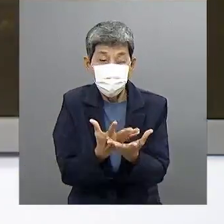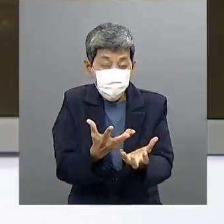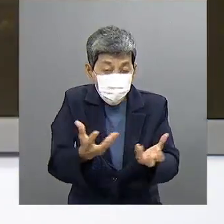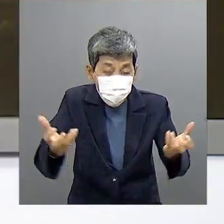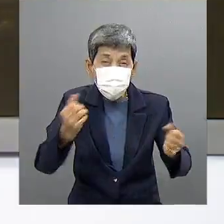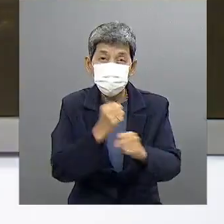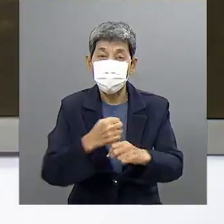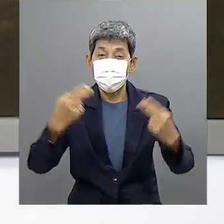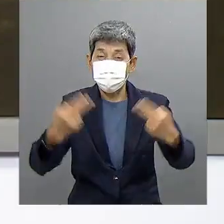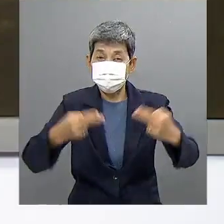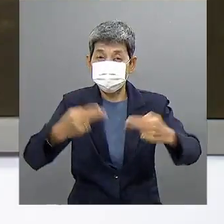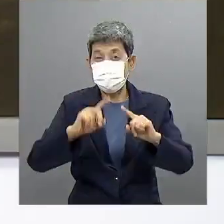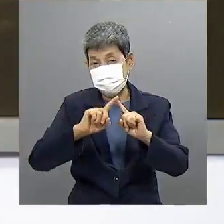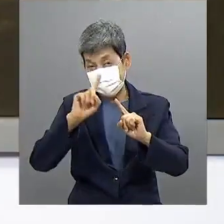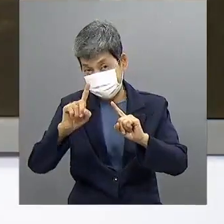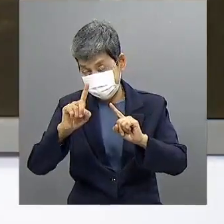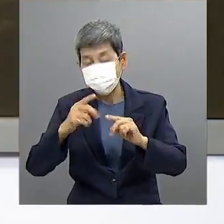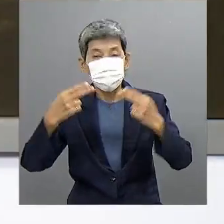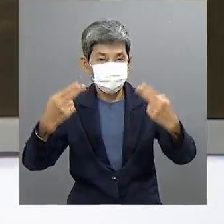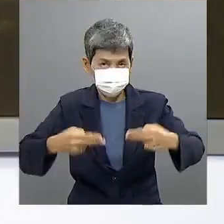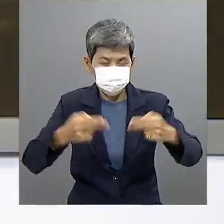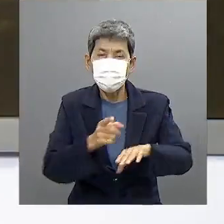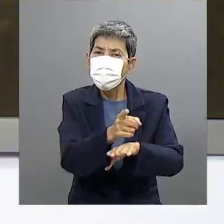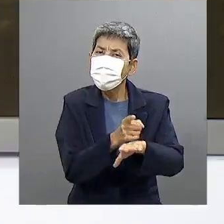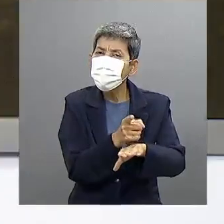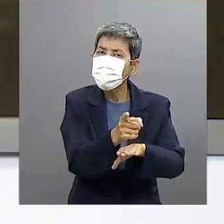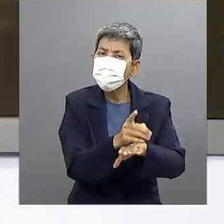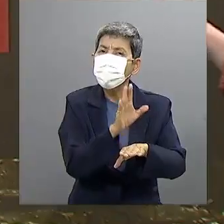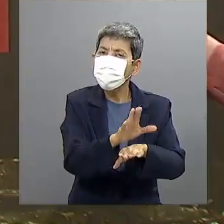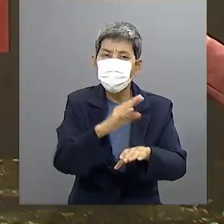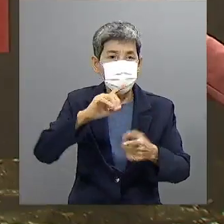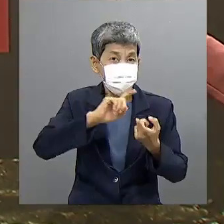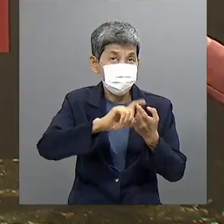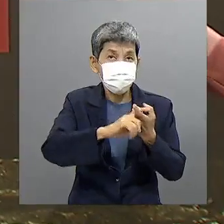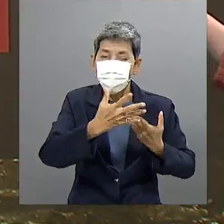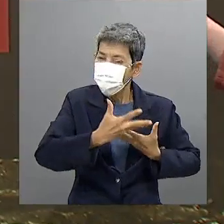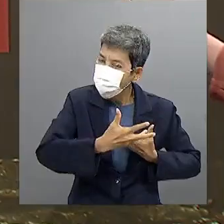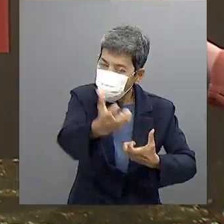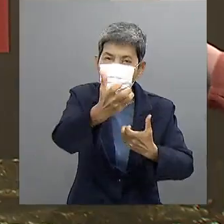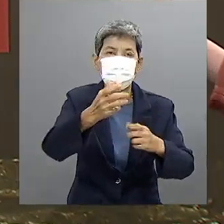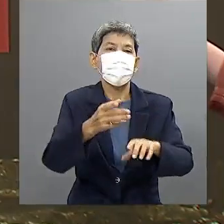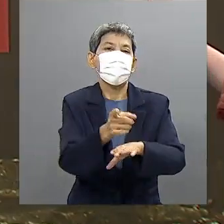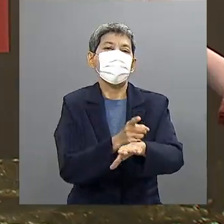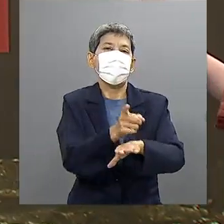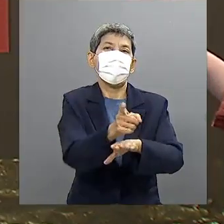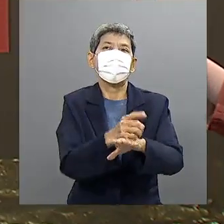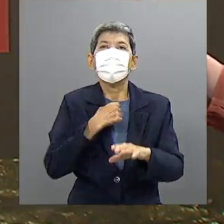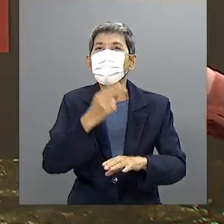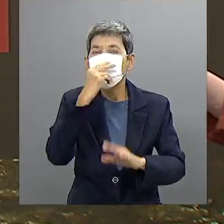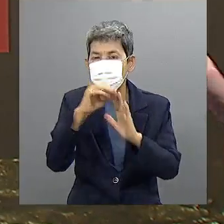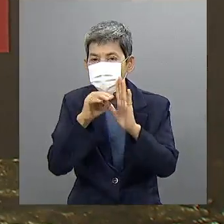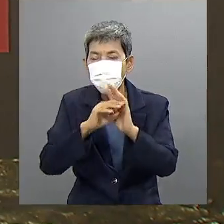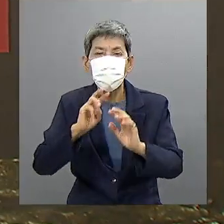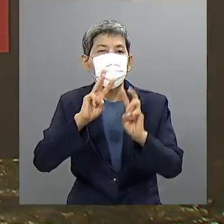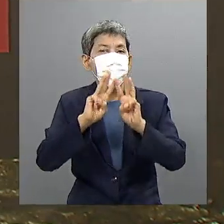ามเฟสแรกเริ่มต้นขึ้นรถถังถือเป็นหนึ่งในอาวุธที่ถูกทำลายมากที่สุดนะคะนี่เป็นข้อมูลจากเว็บไซต์ที่จัดทำ